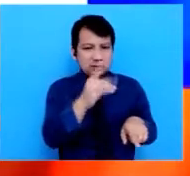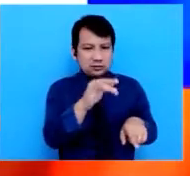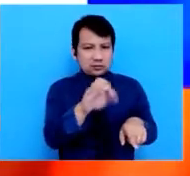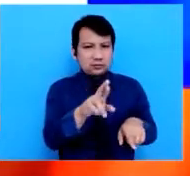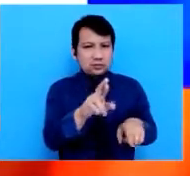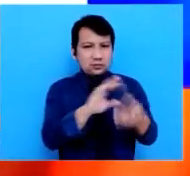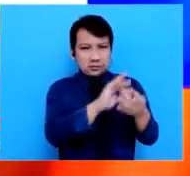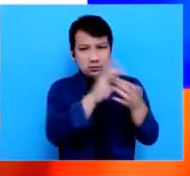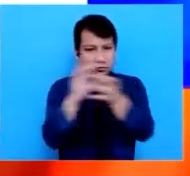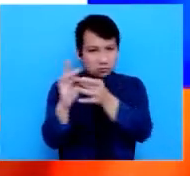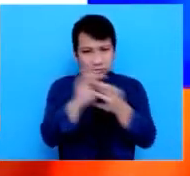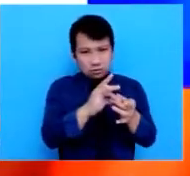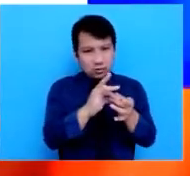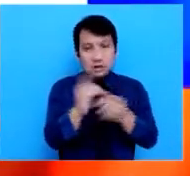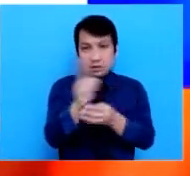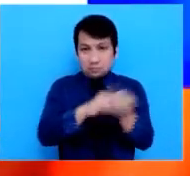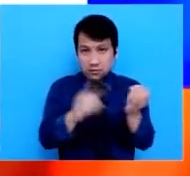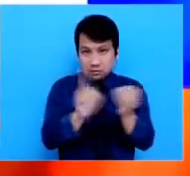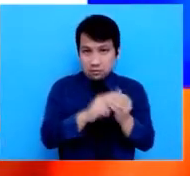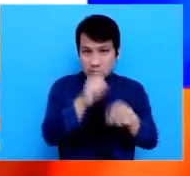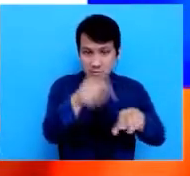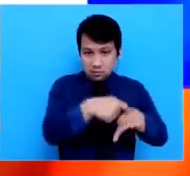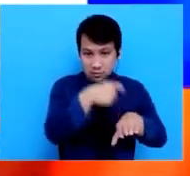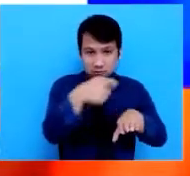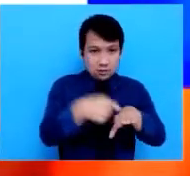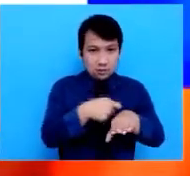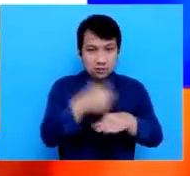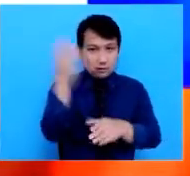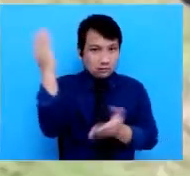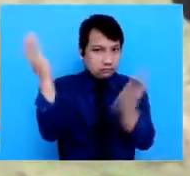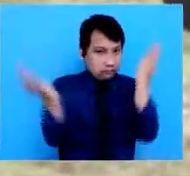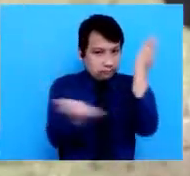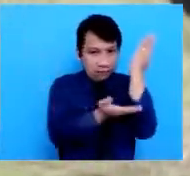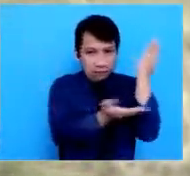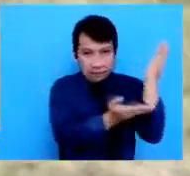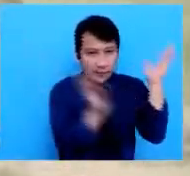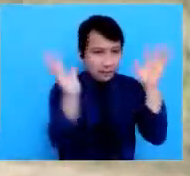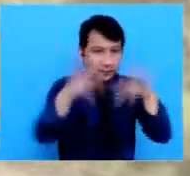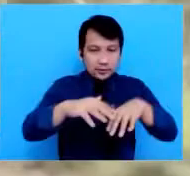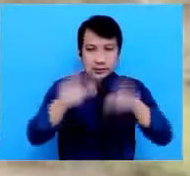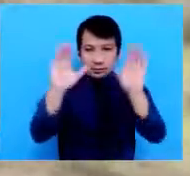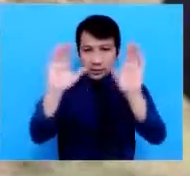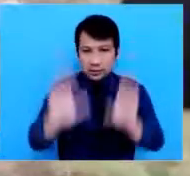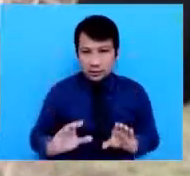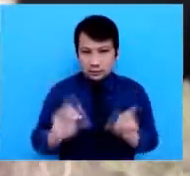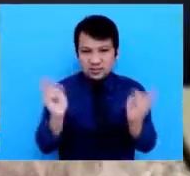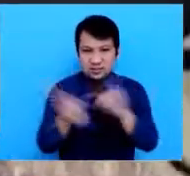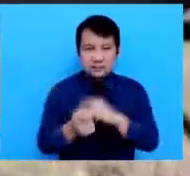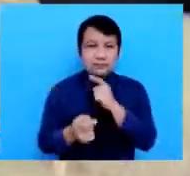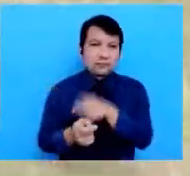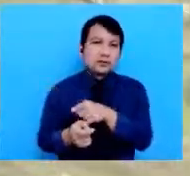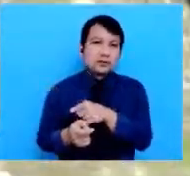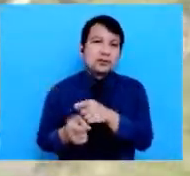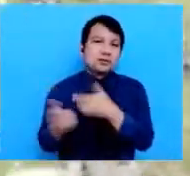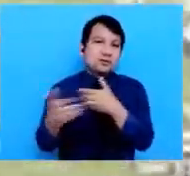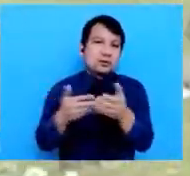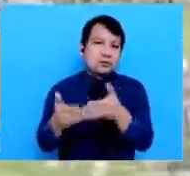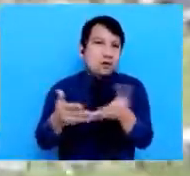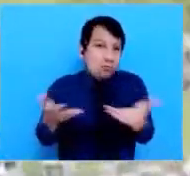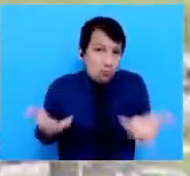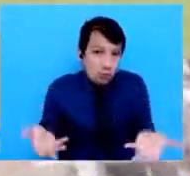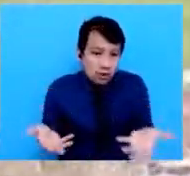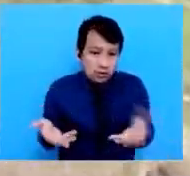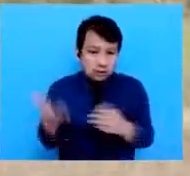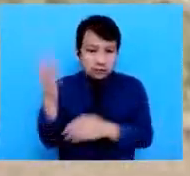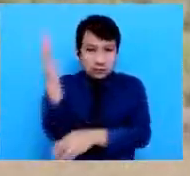ugnayan doon sa pagmimina, deforestation at climate change. Yung mga mining affected communities, dahil wala nang gubat, kinalbon